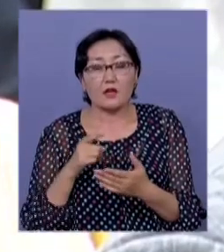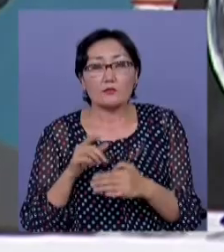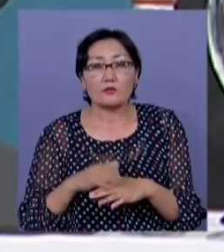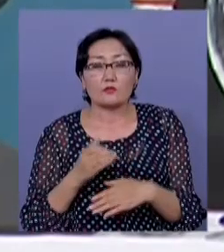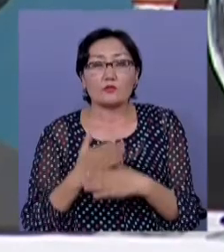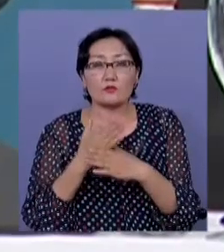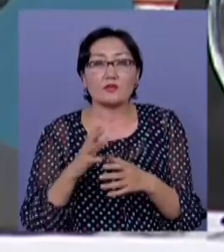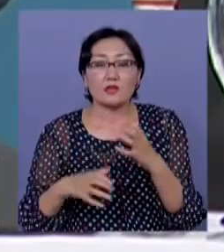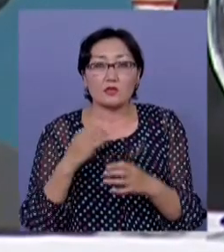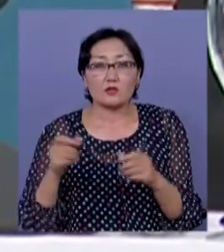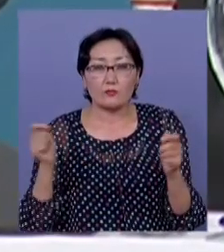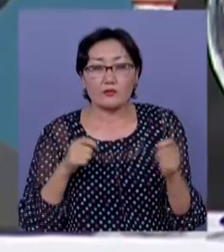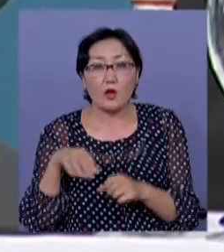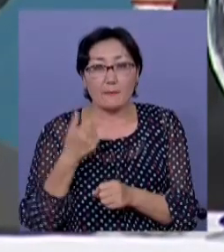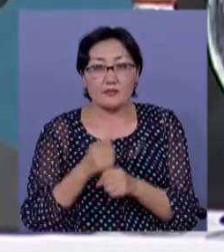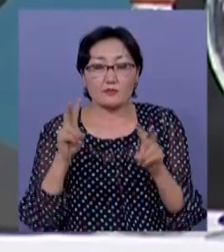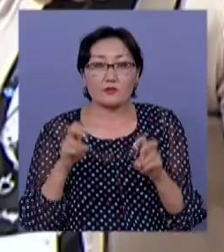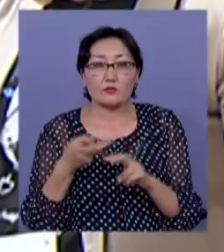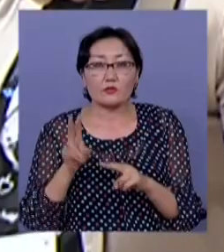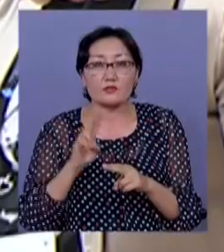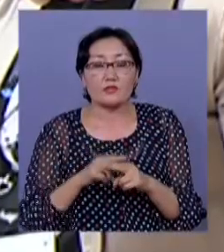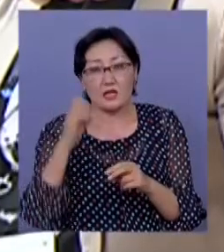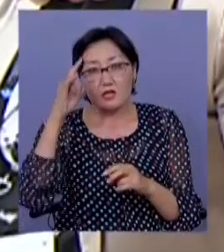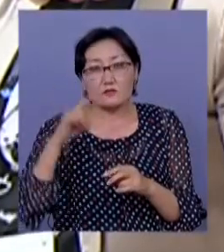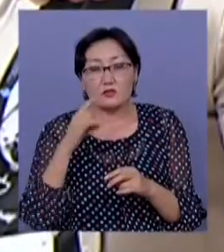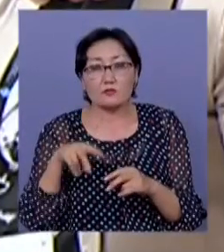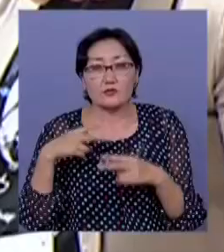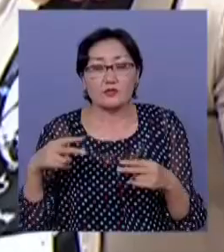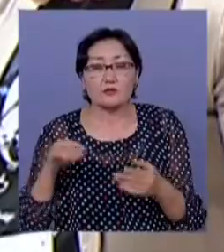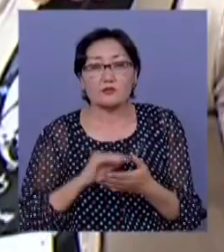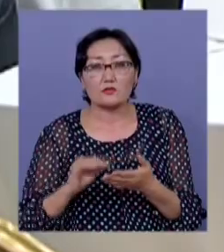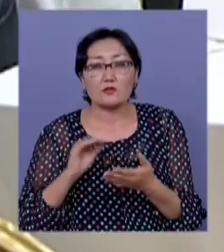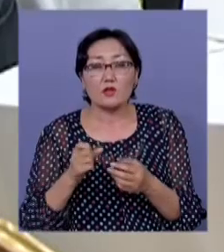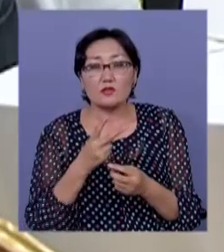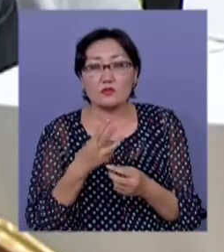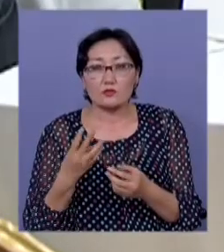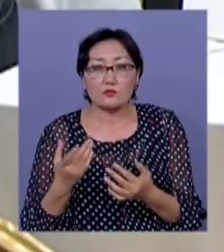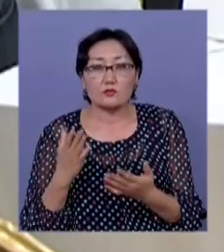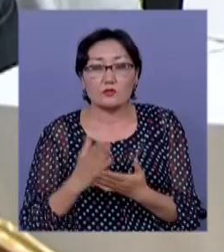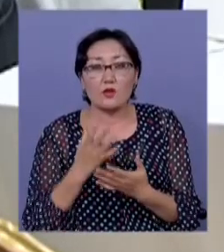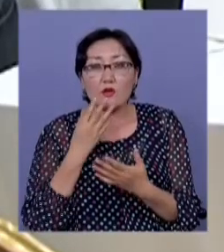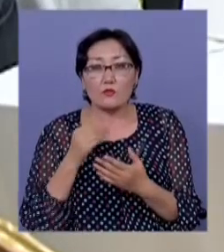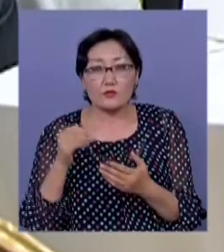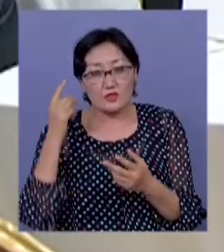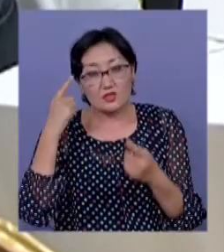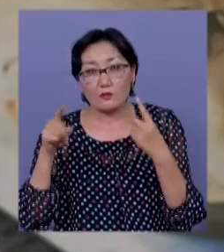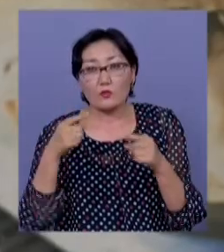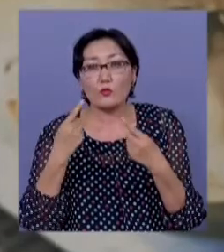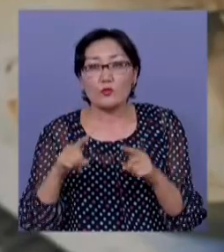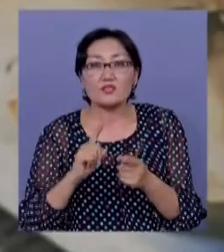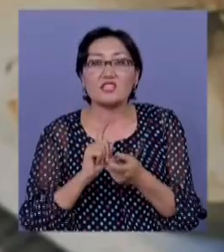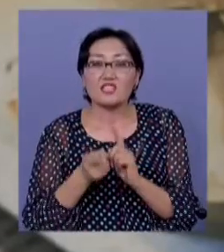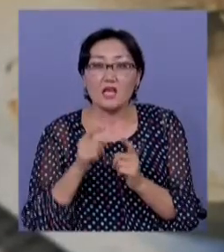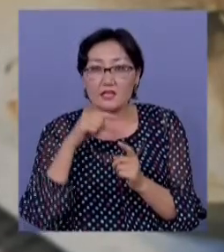жатқан халықаралық форумның негізгі тақырыбы. Осы уақытқа дейін қазақстандық әдебиетшілердің ішінде саусақпен санарлықтарына өз шығармаларын өзге тілге